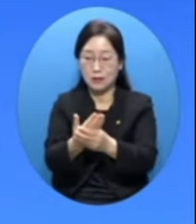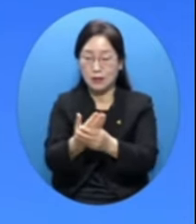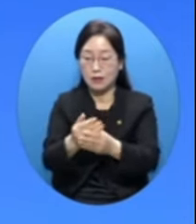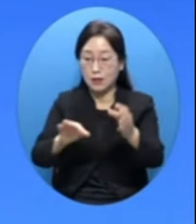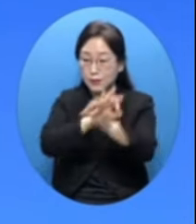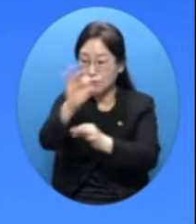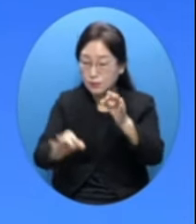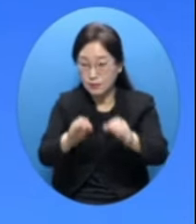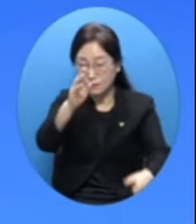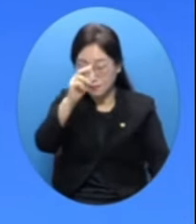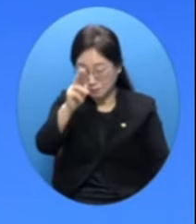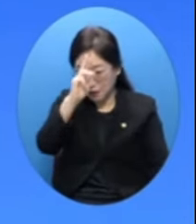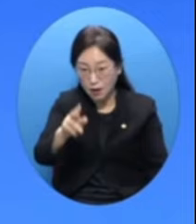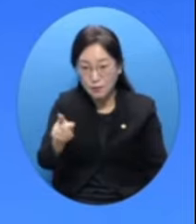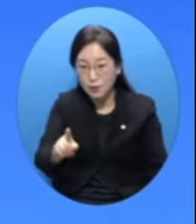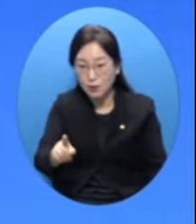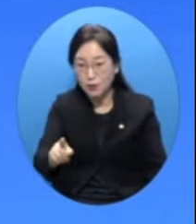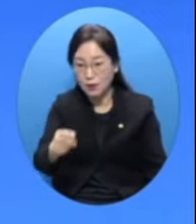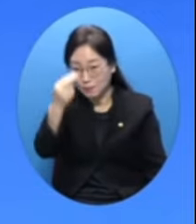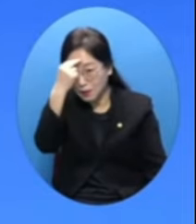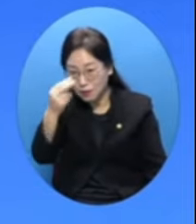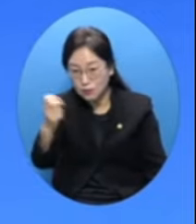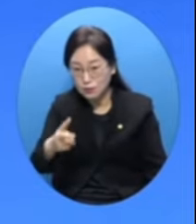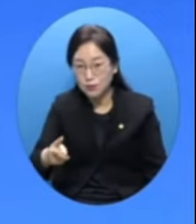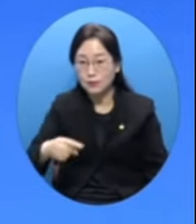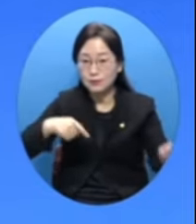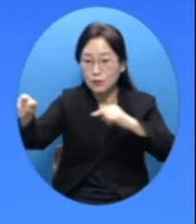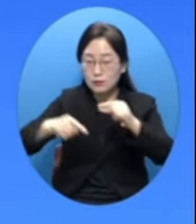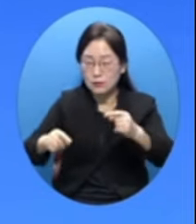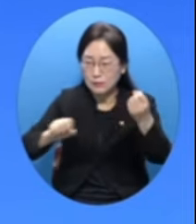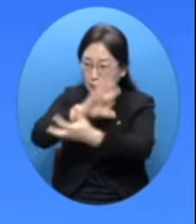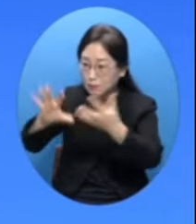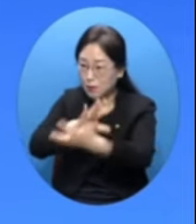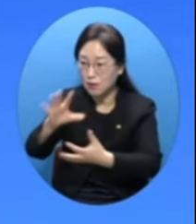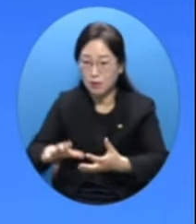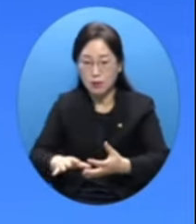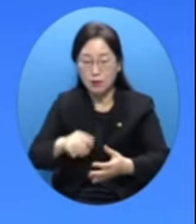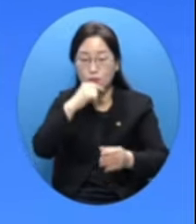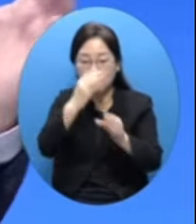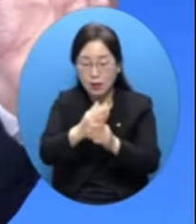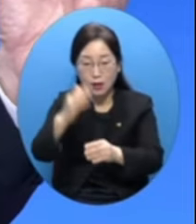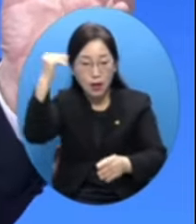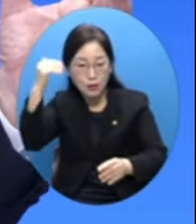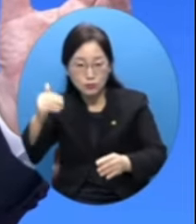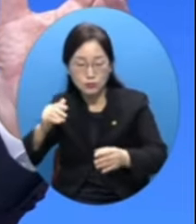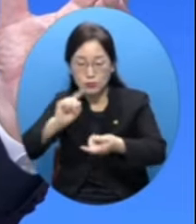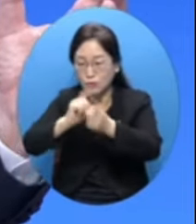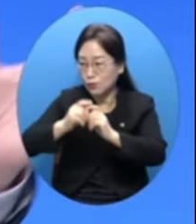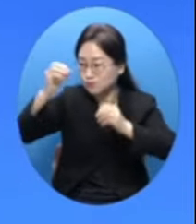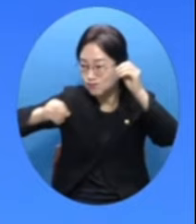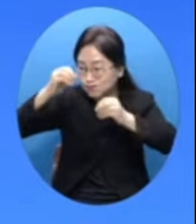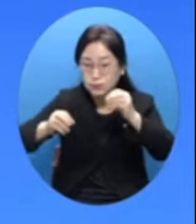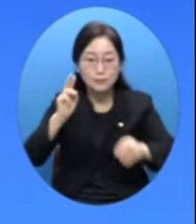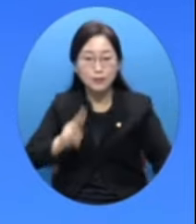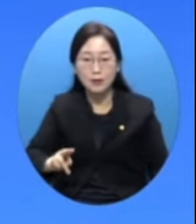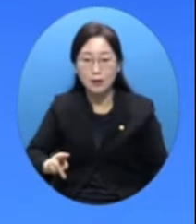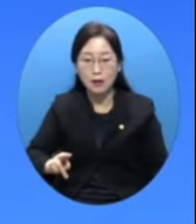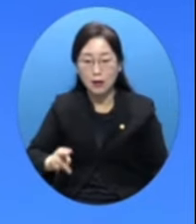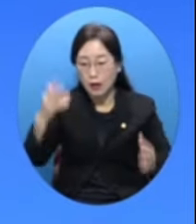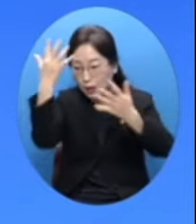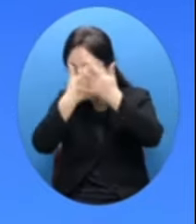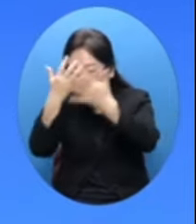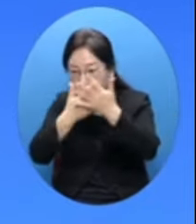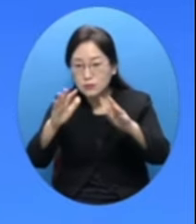어렵고 정치는 혼란하고 남북관계는 점점 더 파고로 치닫고 못하나 희망이 보이지 않습니다. 젊은이들은 꿈과